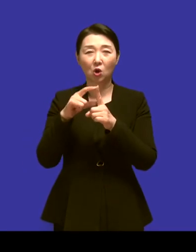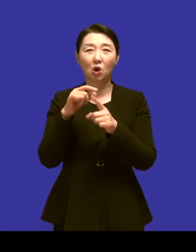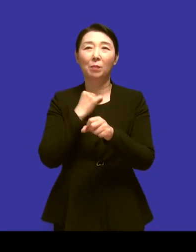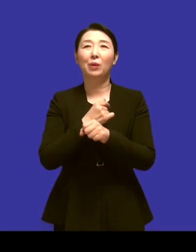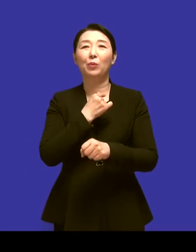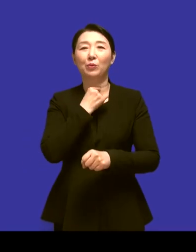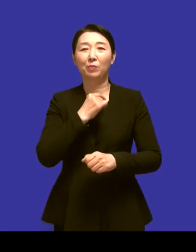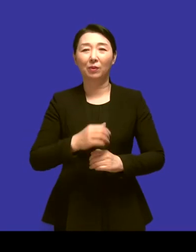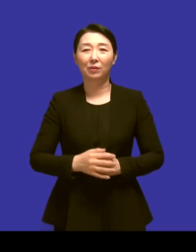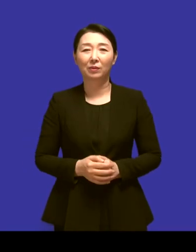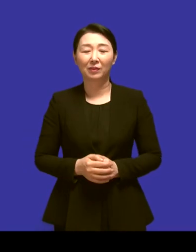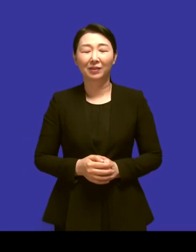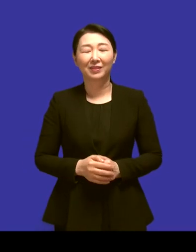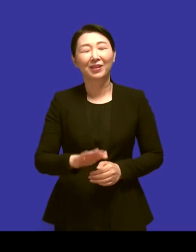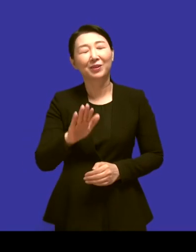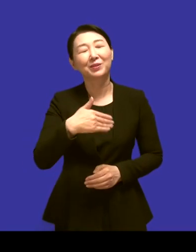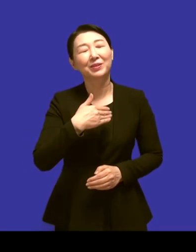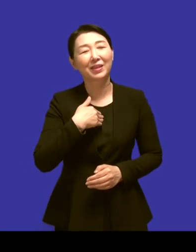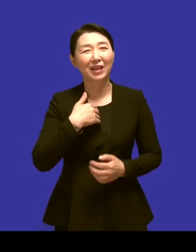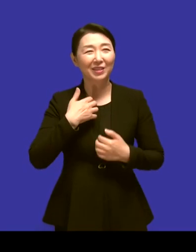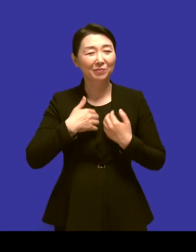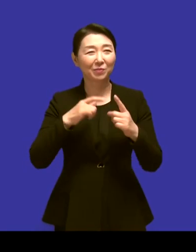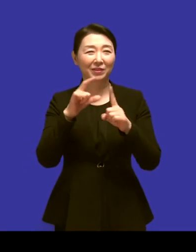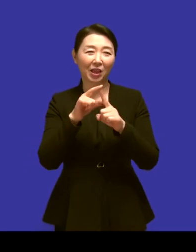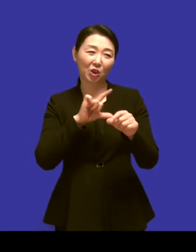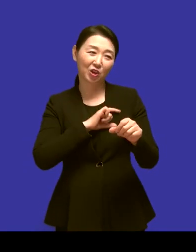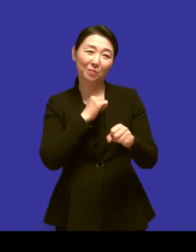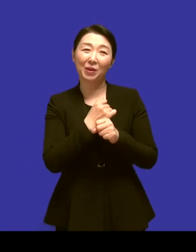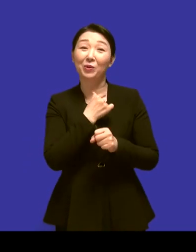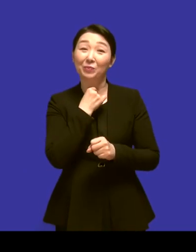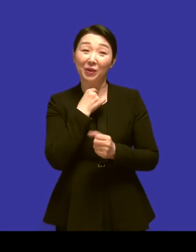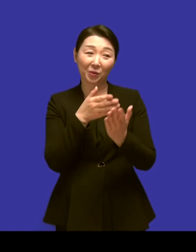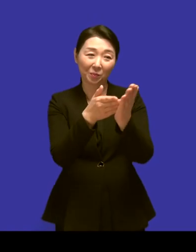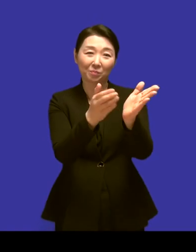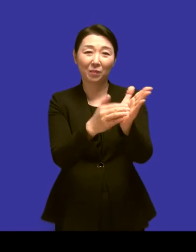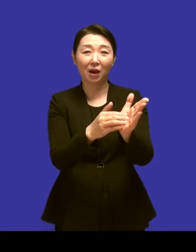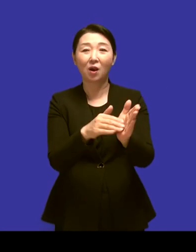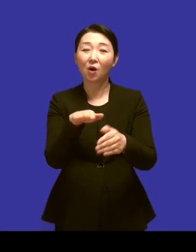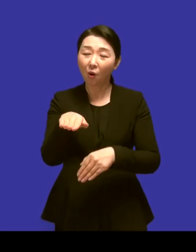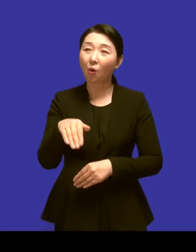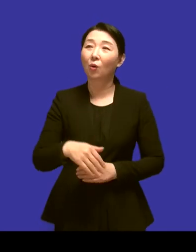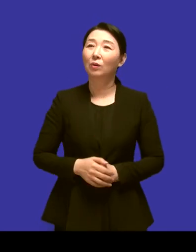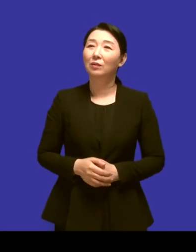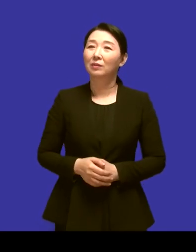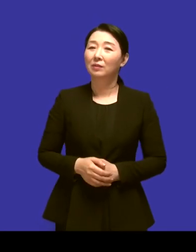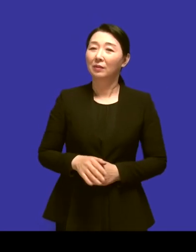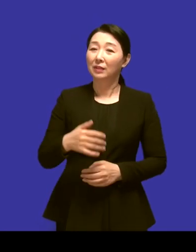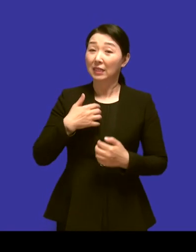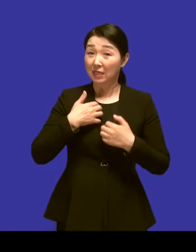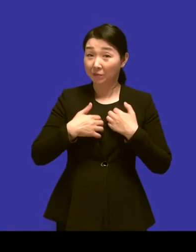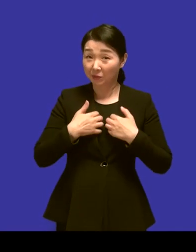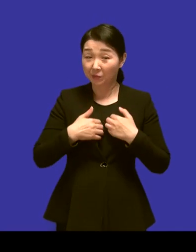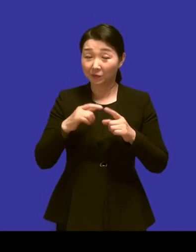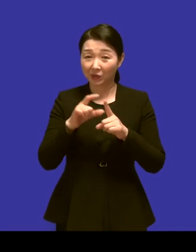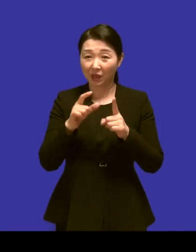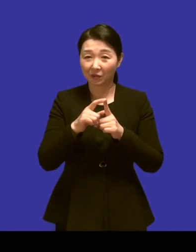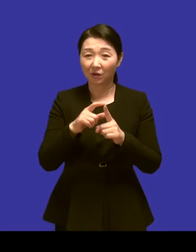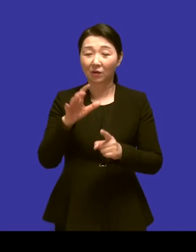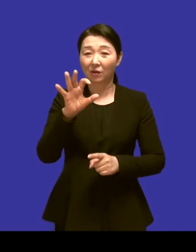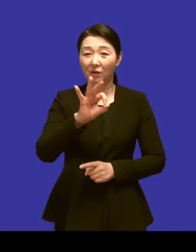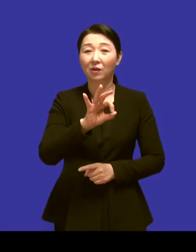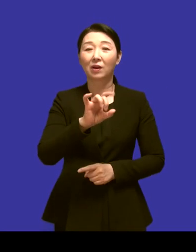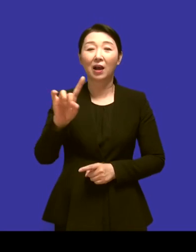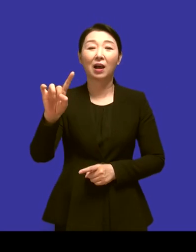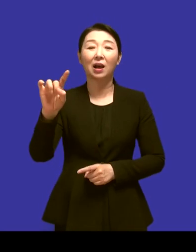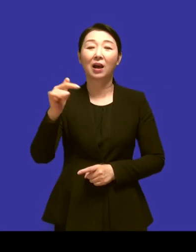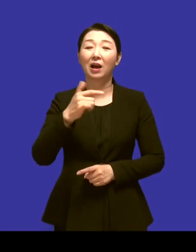삼고 싶어서 아 선교사님 저는 기쁨이라는 단어를 이름으로 네. 하고 싶습니다 이랬는데 어 그래 윤태야 어 기쁨이는 기쁨이라는 단어에는